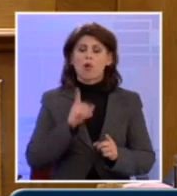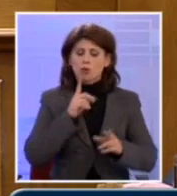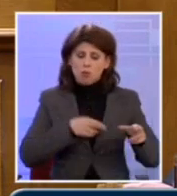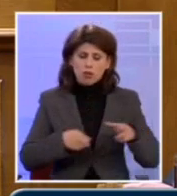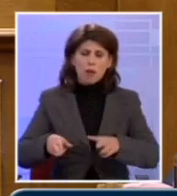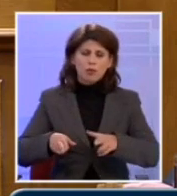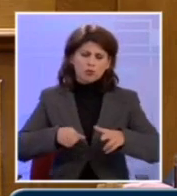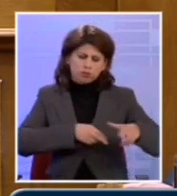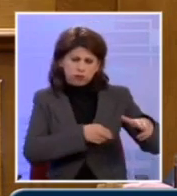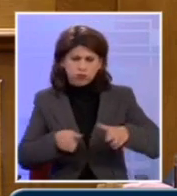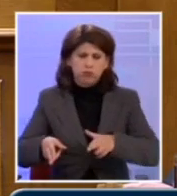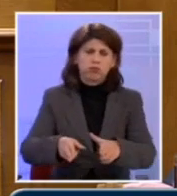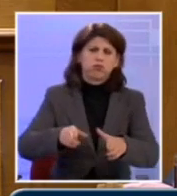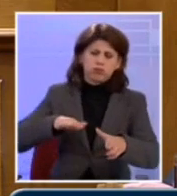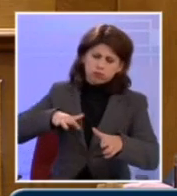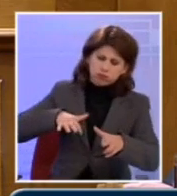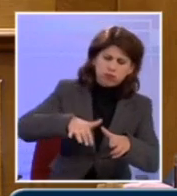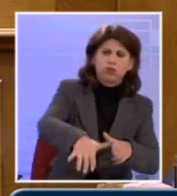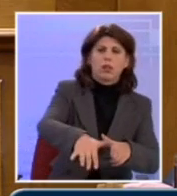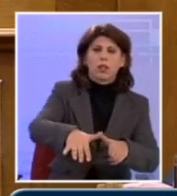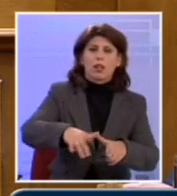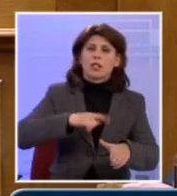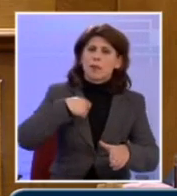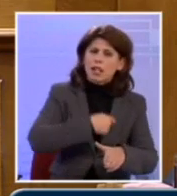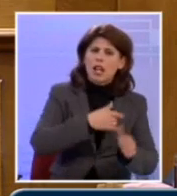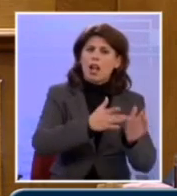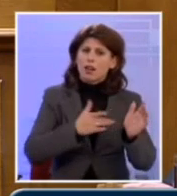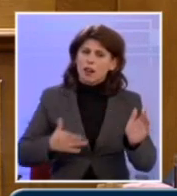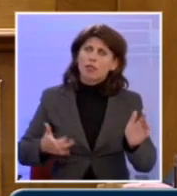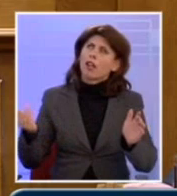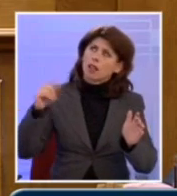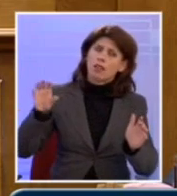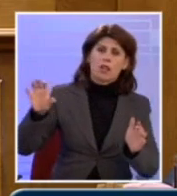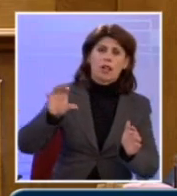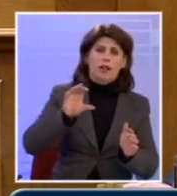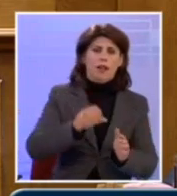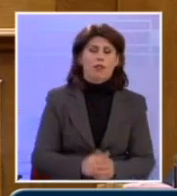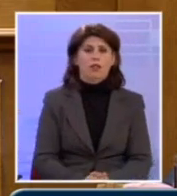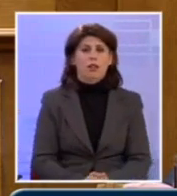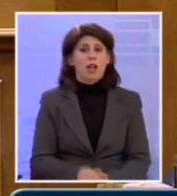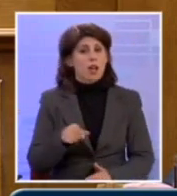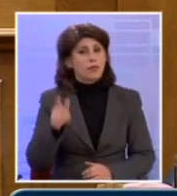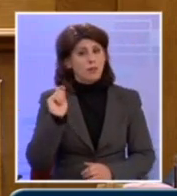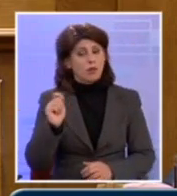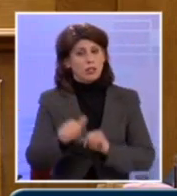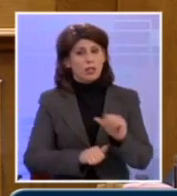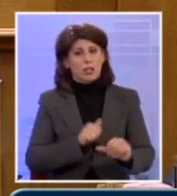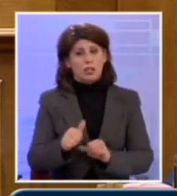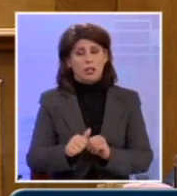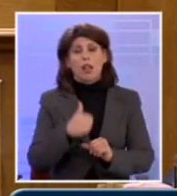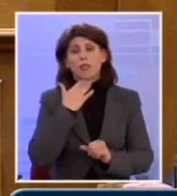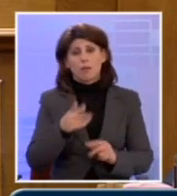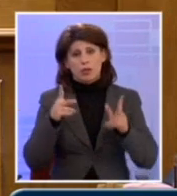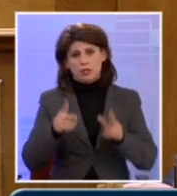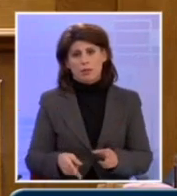ποτάμι στην Ευρώπη, στην Ισπανία, στην Ιρλανδία και αλλού. Αυτή η πολιτική αλλαγή δεν μπορεί να